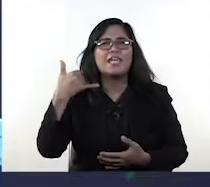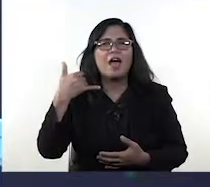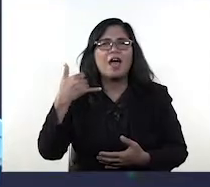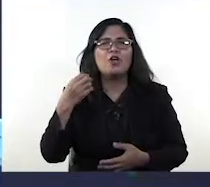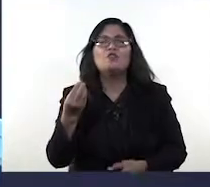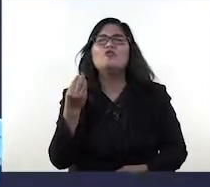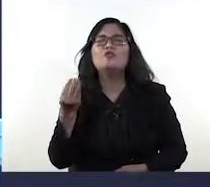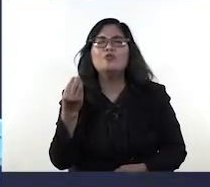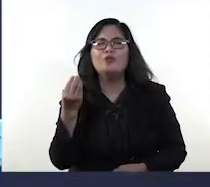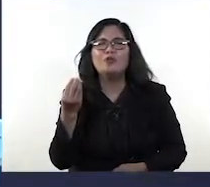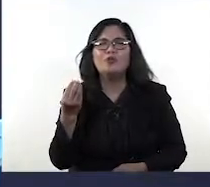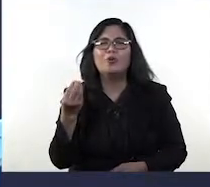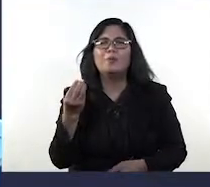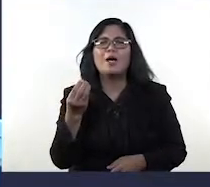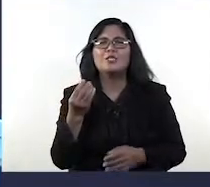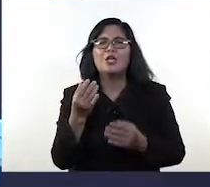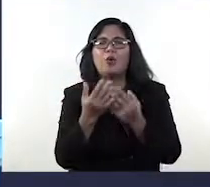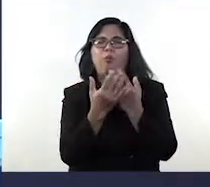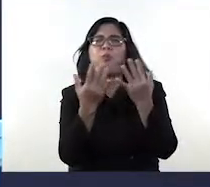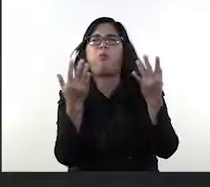aku masih ngantri Bu Hahaha